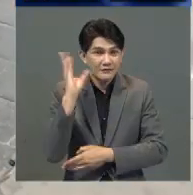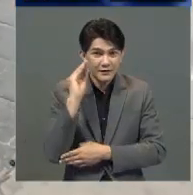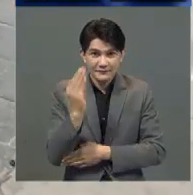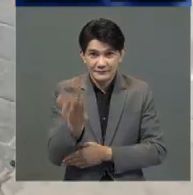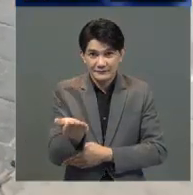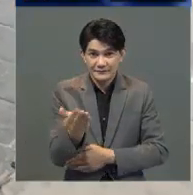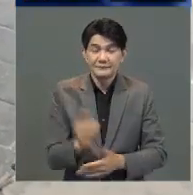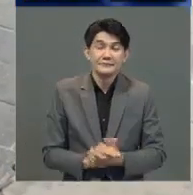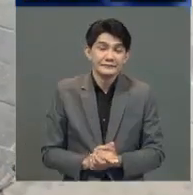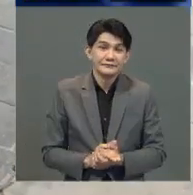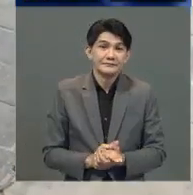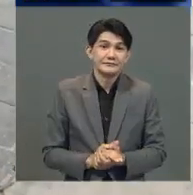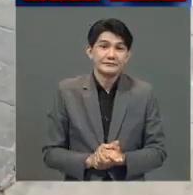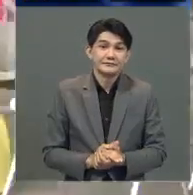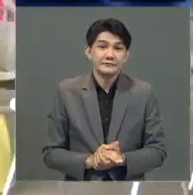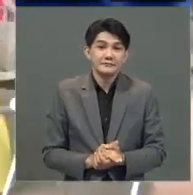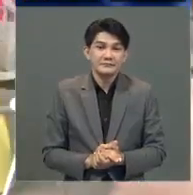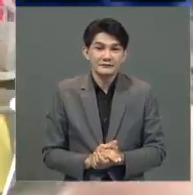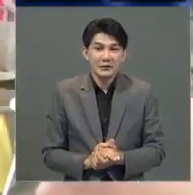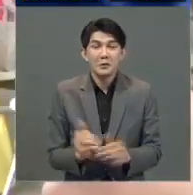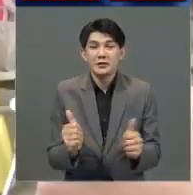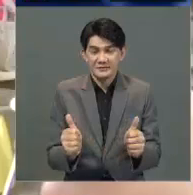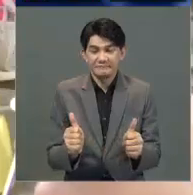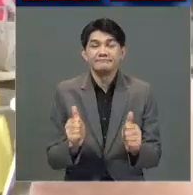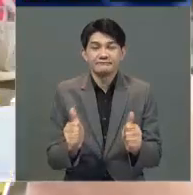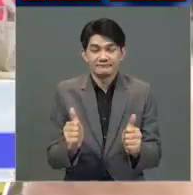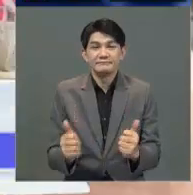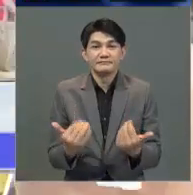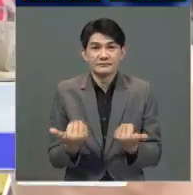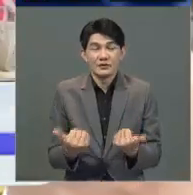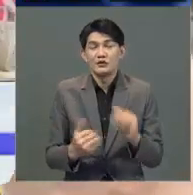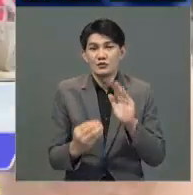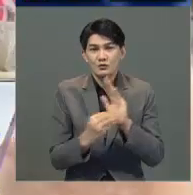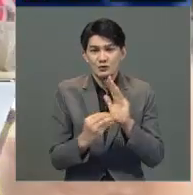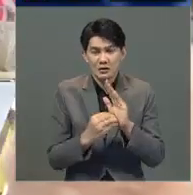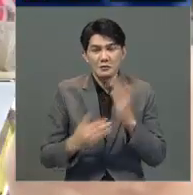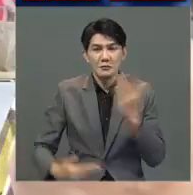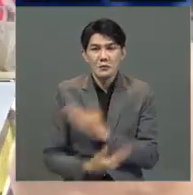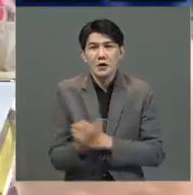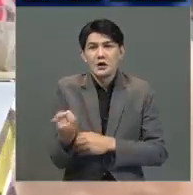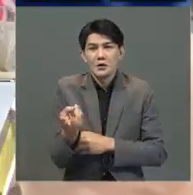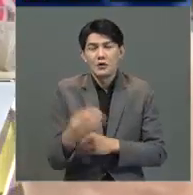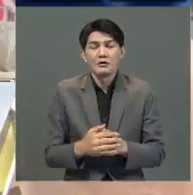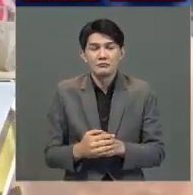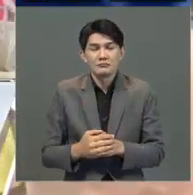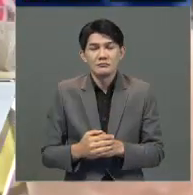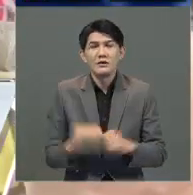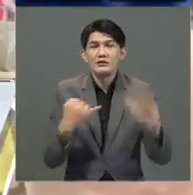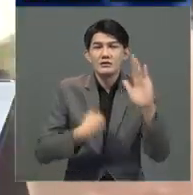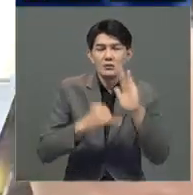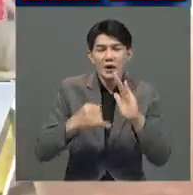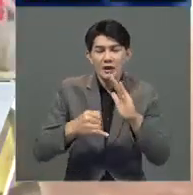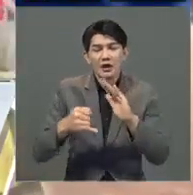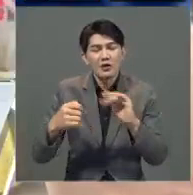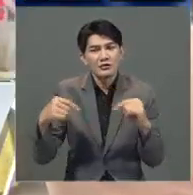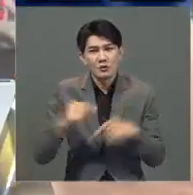เข้าวัดทำบุญกันหน่อยค่ะดีฮะทำอย่างนี้ดีเพราะว่าในกรุงเทพฯมันไม่มีโอกาสมันไม่เหมือนบ้านนอกก็บ้าน